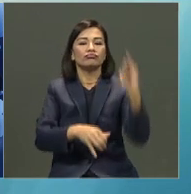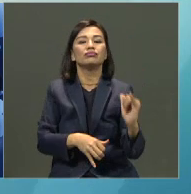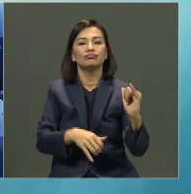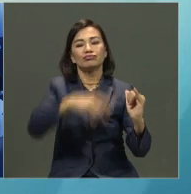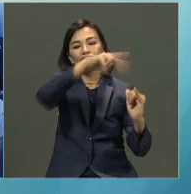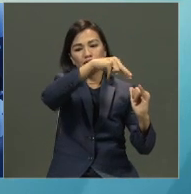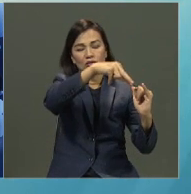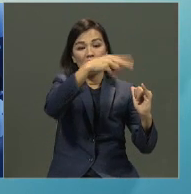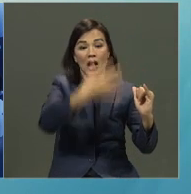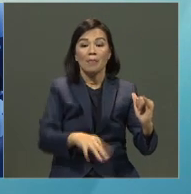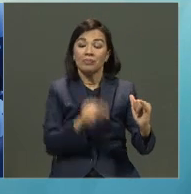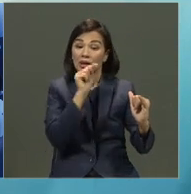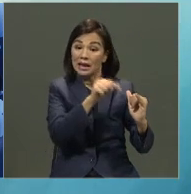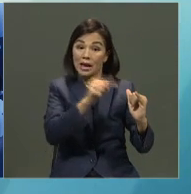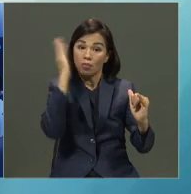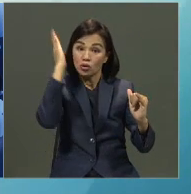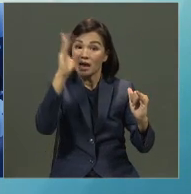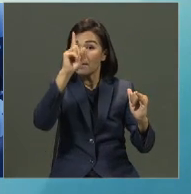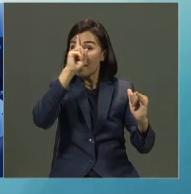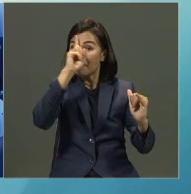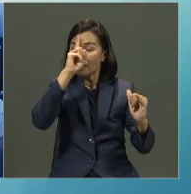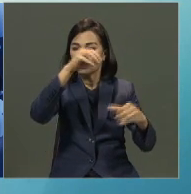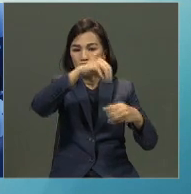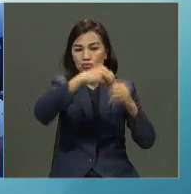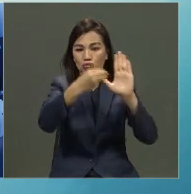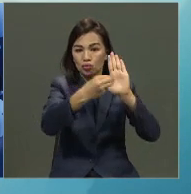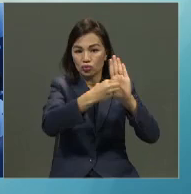พฤษภาคมผลตรวจเชื้อนะครับก็พบว่ายืนยันก็ได้เข้ารับการรักษาในโรงพยาบาลเอกชนแห่งหนึ่งรายที่2เนี่ยพ่ออยู่กรุงเทพฯแต่ไปเยี่ยมบ้านต่างจังหวัดบ้านของหญ้าต่างจังหวัดแล้วก็ไปสัมผัสกับคนมีอาการไข้แล้วก็ไปห้างสรรพสินค้าที่อยู่ที่จังหวัดชัยภูมินานอยู่ครึ่งเดือนซึ่งมีความสงสัยว่าที่จังหวัดชัยภูมิก็ยังคงอาจจะเป็นส่วนหนึ่งที่เป็นปัจจัยเสี่ยงที่ทำให้ชายคนนี้ติดเชื้อมาเพราะฉะนั้นนำเรียนว่ามาตรการผ่อนคลายทั้งหลายนะครับก็ยังมีความจำเป็นไปห้างไปตัดผมไปทำอะไรก็แล้วแต่เนี่ยนะครับอันนี้เกิดขึ้นในช่วงที่เริ่มมีการใช้แอปไทยชนะแล้วหรืออย่างนี้คือสิ่งที่จะต้องไปดูตรวจสอบดูจะเธอลงทะเบียนกันยังไม่ทันก็อาจจะไม่ได้ใช้ประโยชน์แต่ถ้าลงทะเบียนแล้วตรงนี้นะครับประโยชน์ของการใช้ไทยชนะก็จะตามคนที่เกี่ยวข้องมาตรวจได้ง่าย